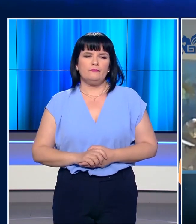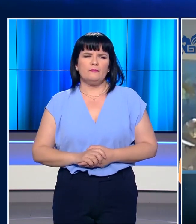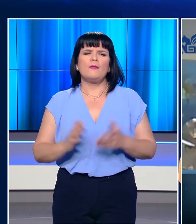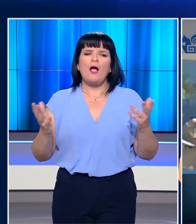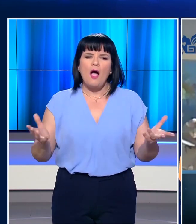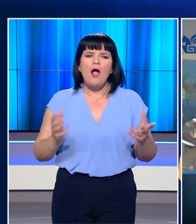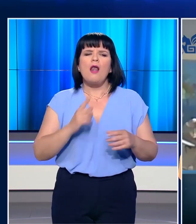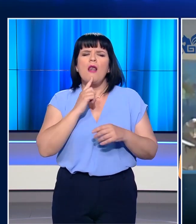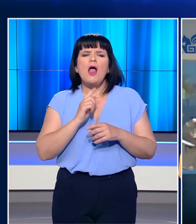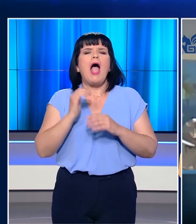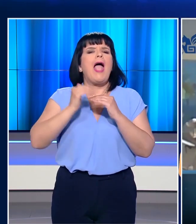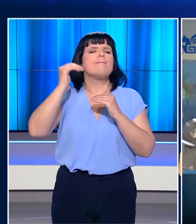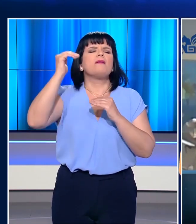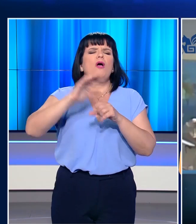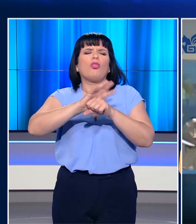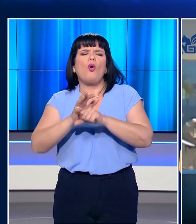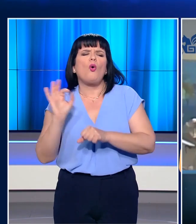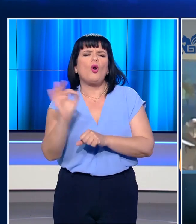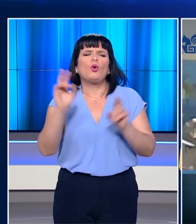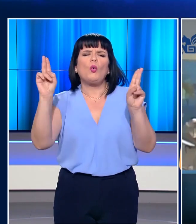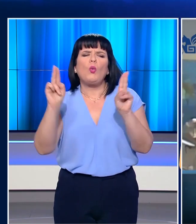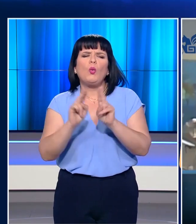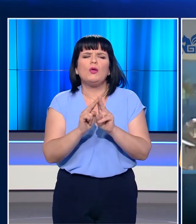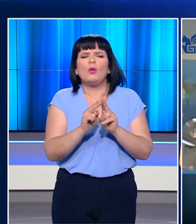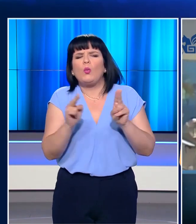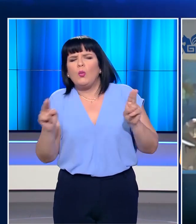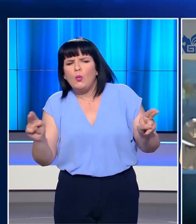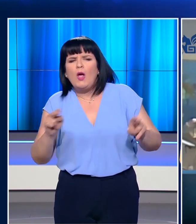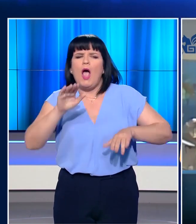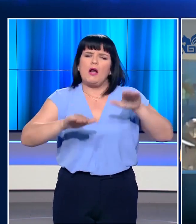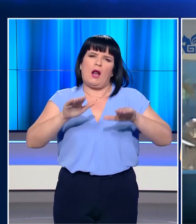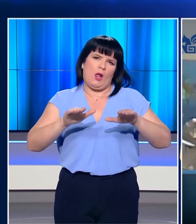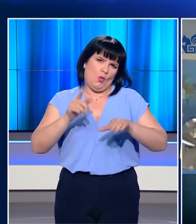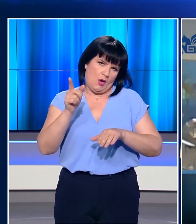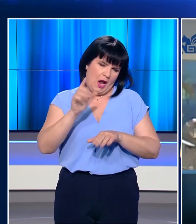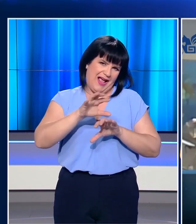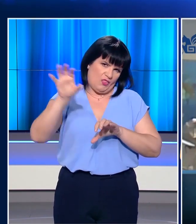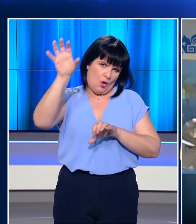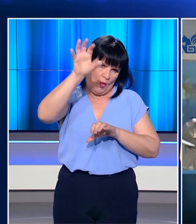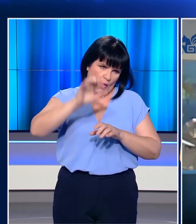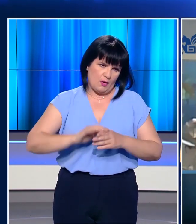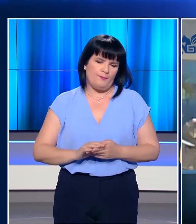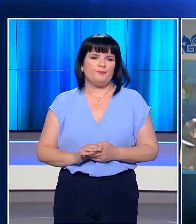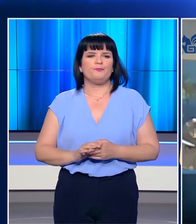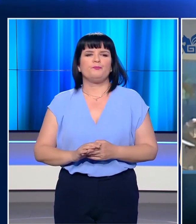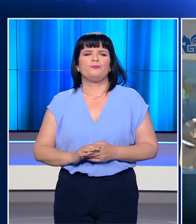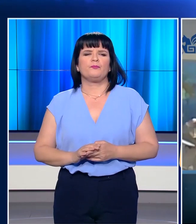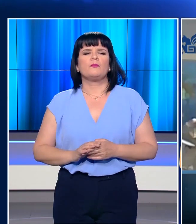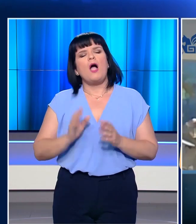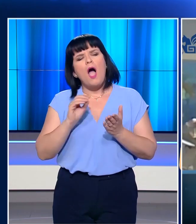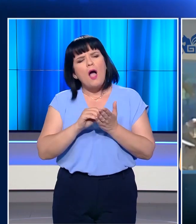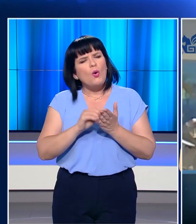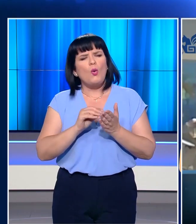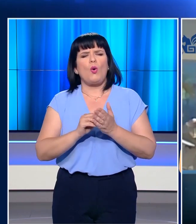in the same epidemiological level. Or if you like the cycle of dealing with the disease is similar, then this can be